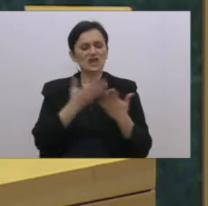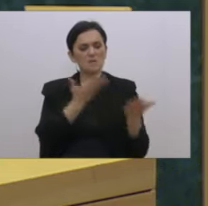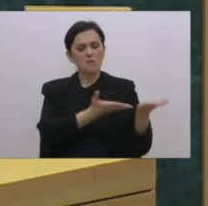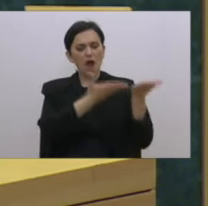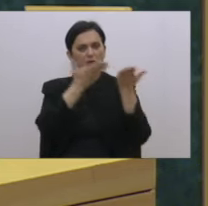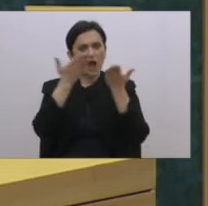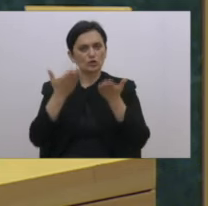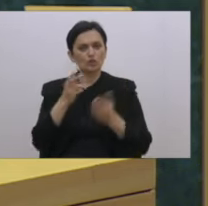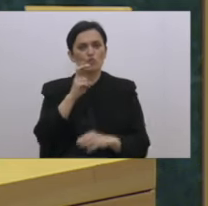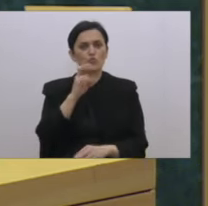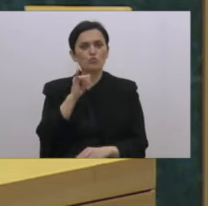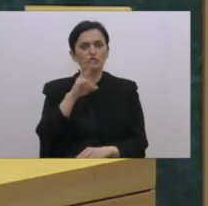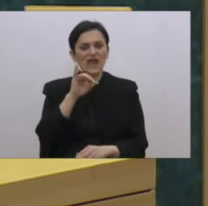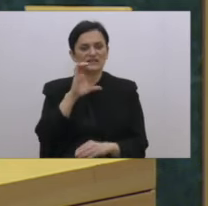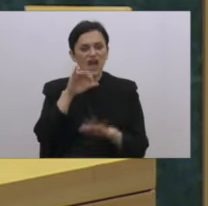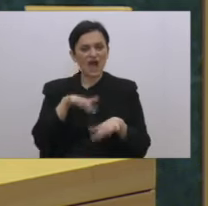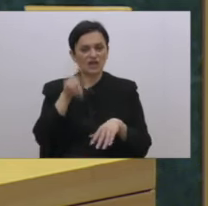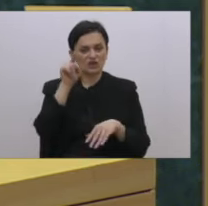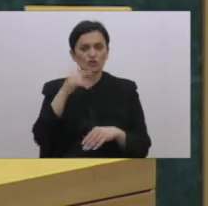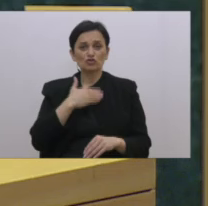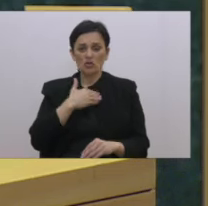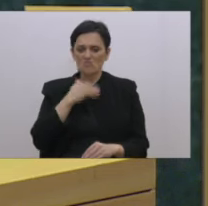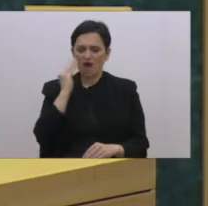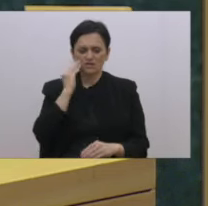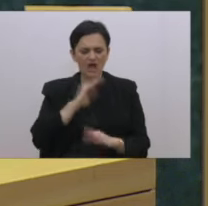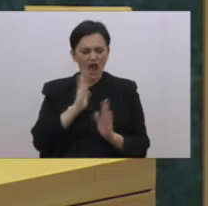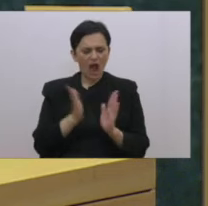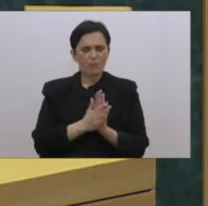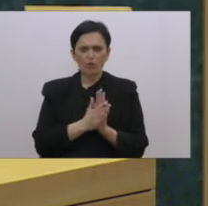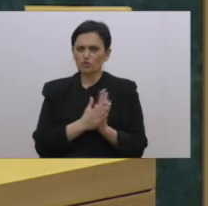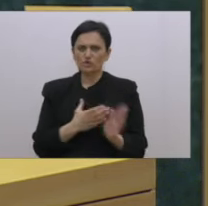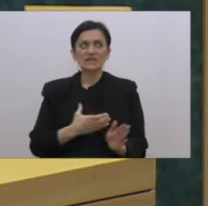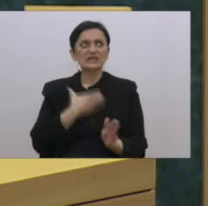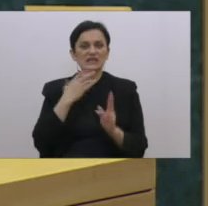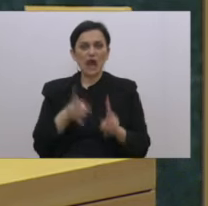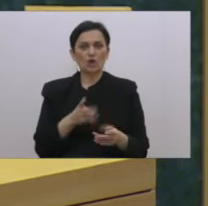igeben Bundestagshi. Რაც არის ჩემი საზრით აბსოლუტურად ტრაგიკული მოვლენა,